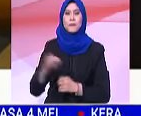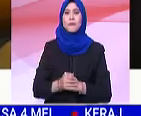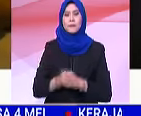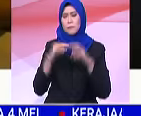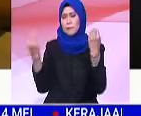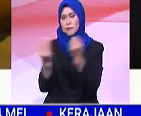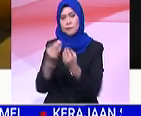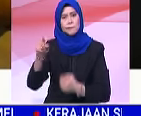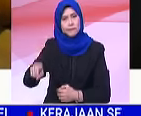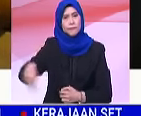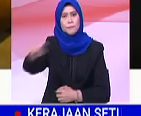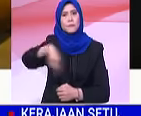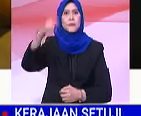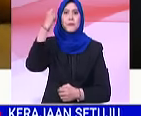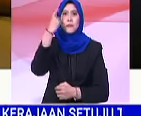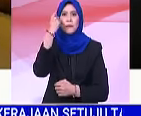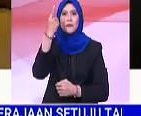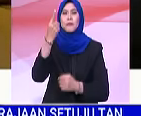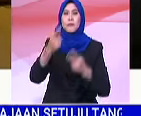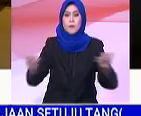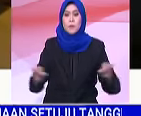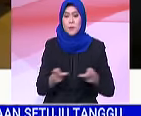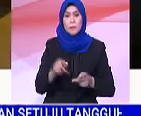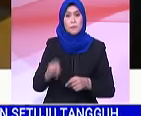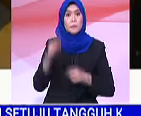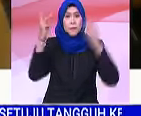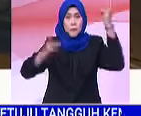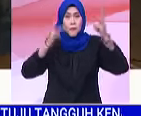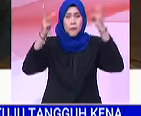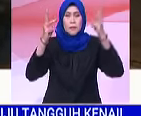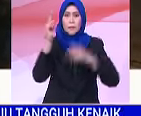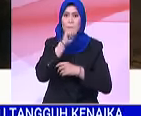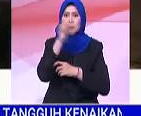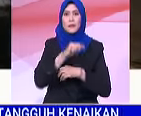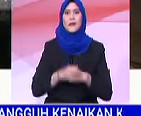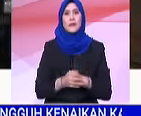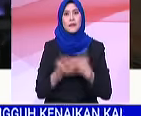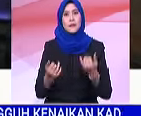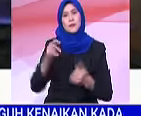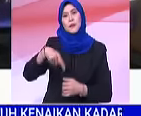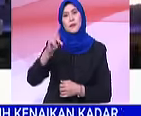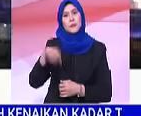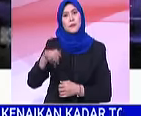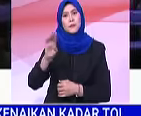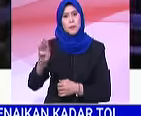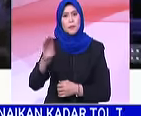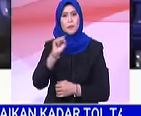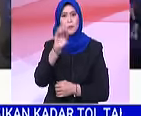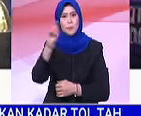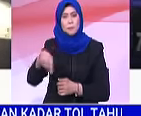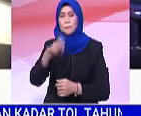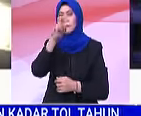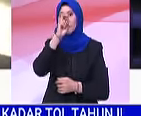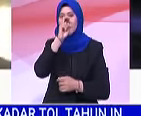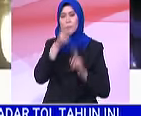harus memahami kes COVID-19 di Bintulu semakin membimbangkan. Justru PKPB SOP diperketat yang